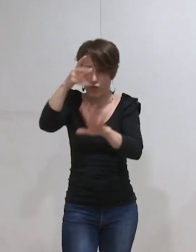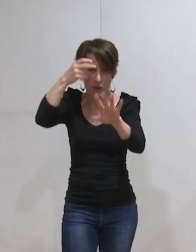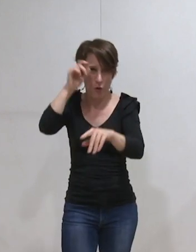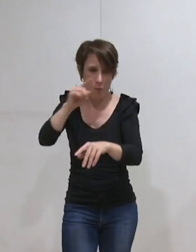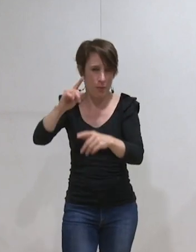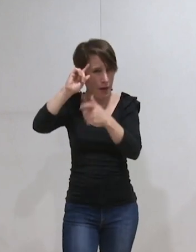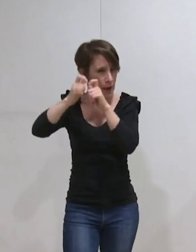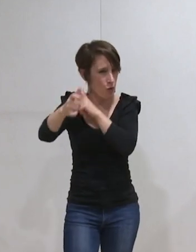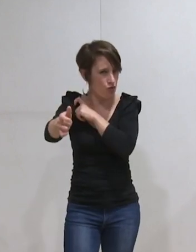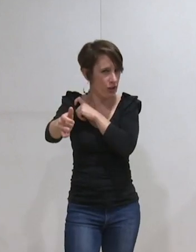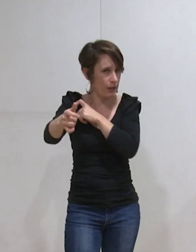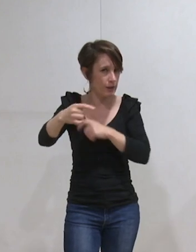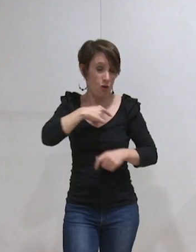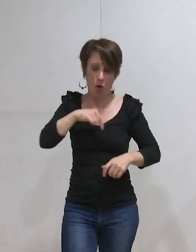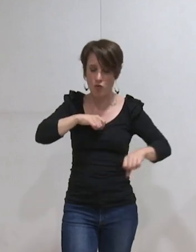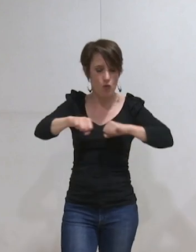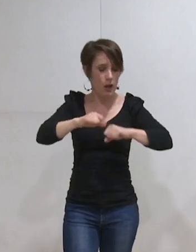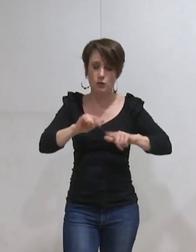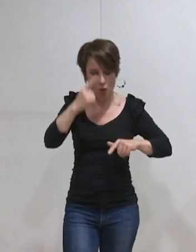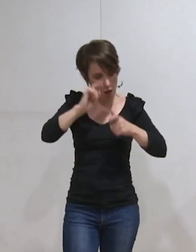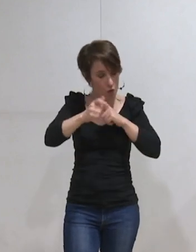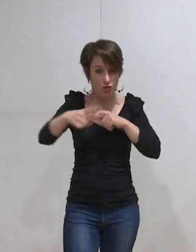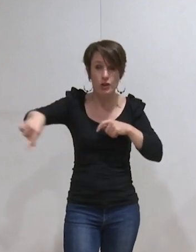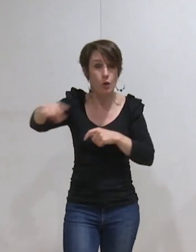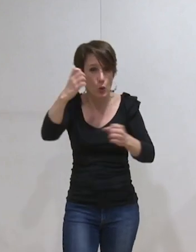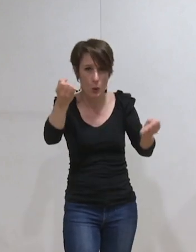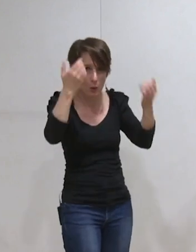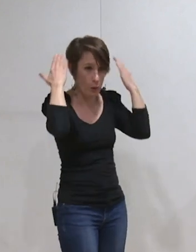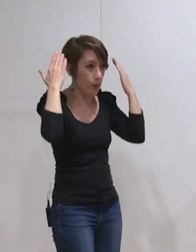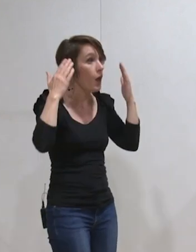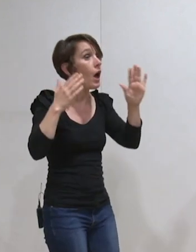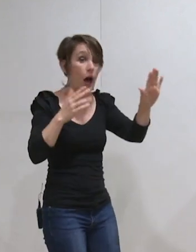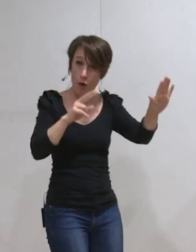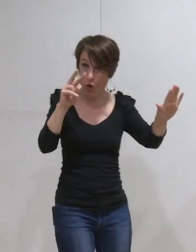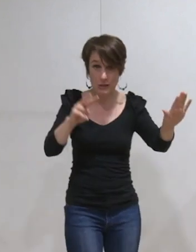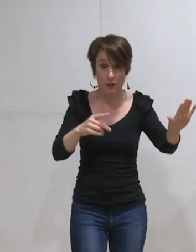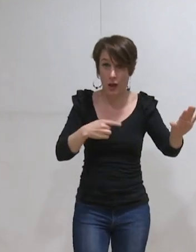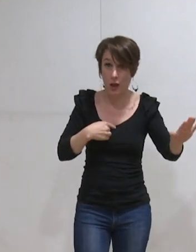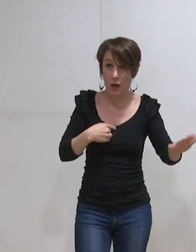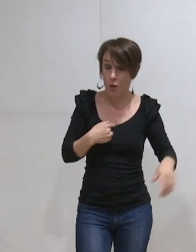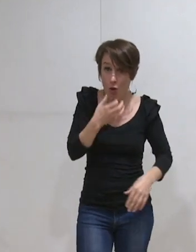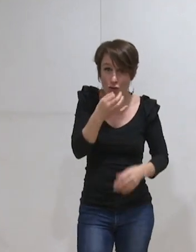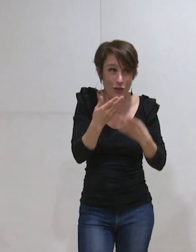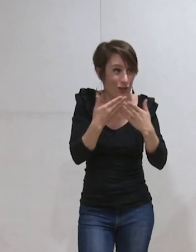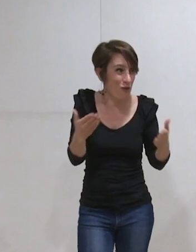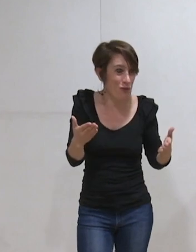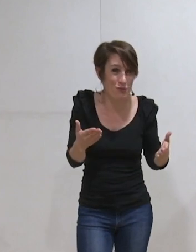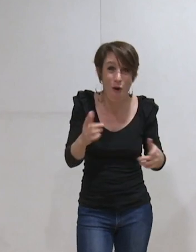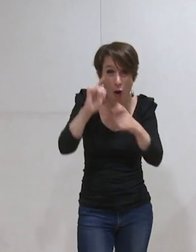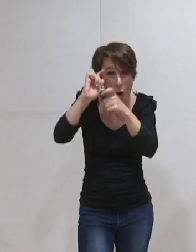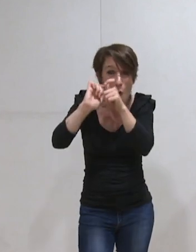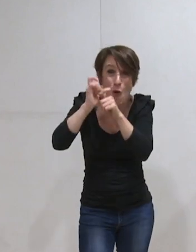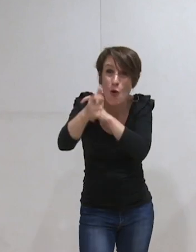notre action une belle phrase c'est vrai alors moi je vous dis franchement je ne comprends pas toujours votre